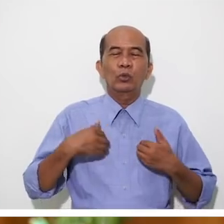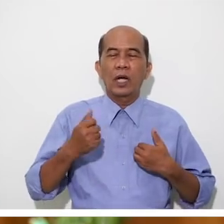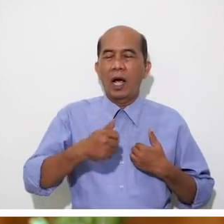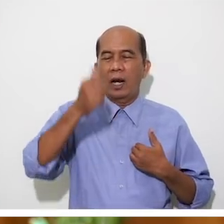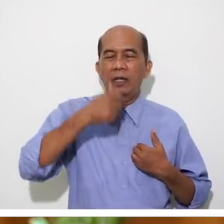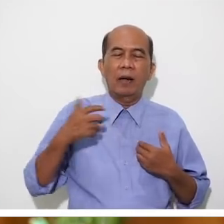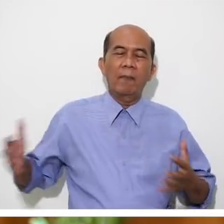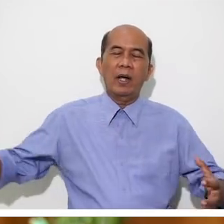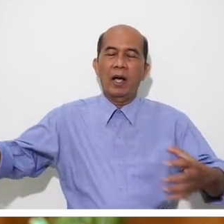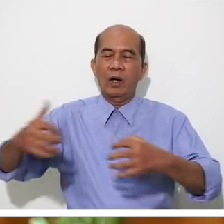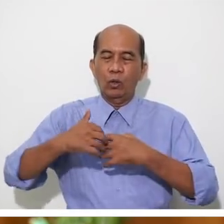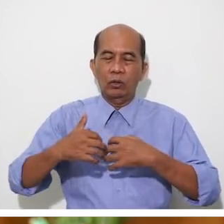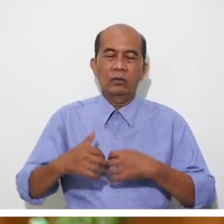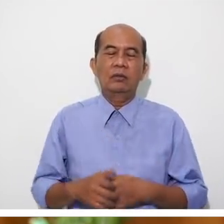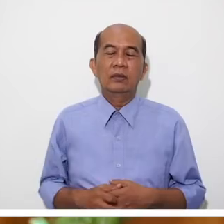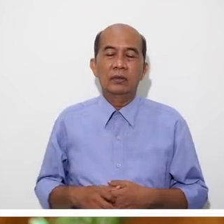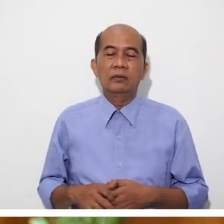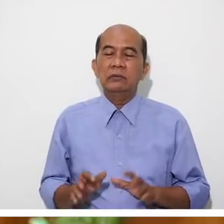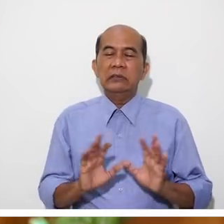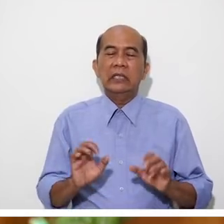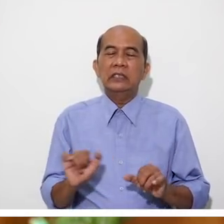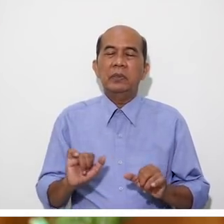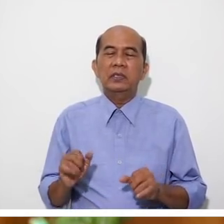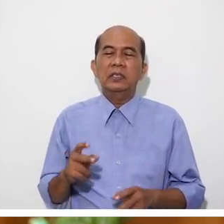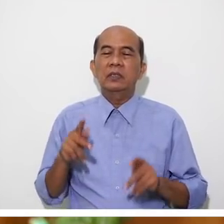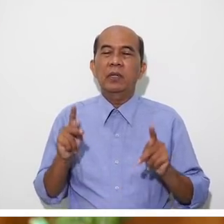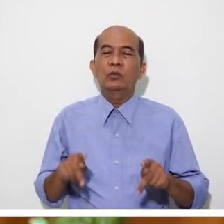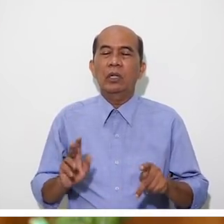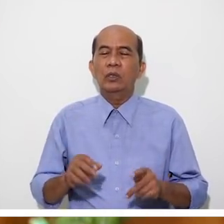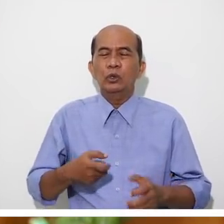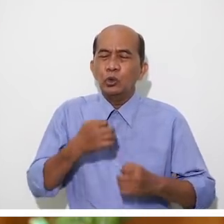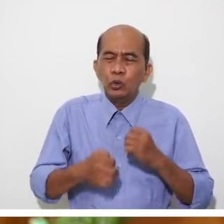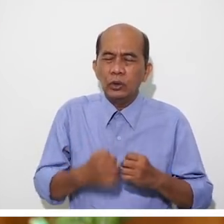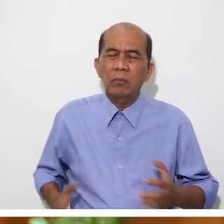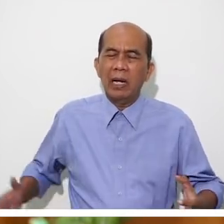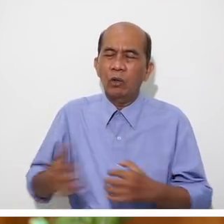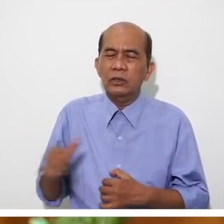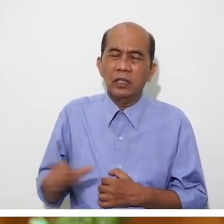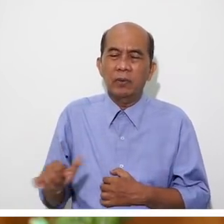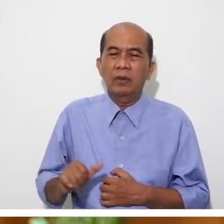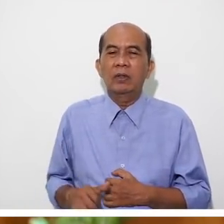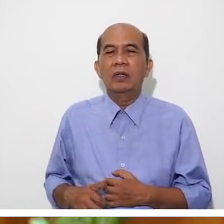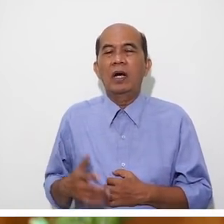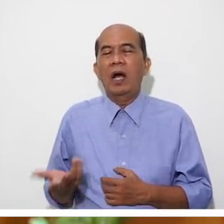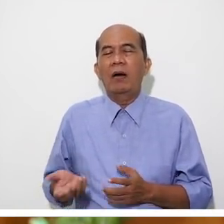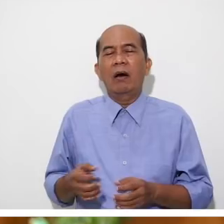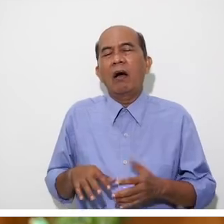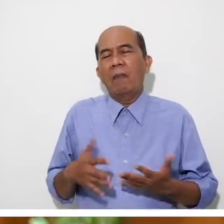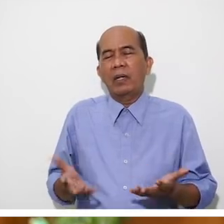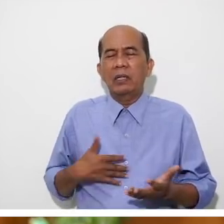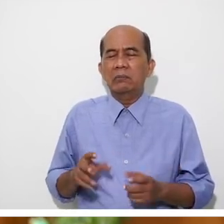Tidak seperti manusia yang sulit merangkul sesamanya. apalagi yang paling tidak